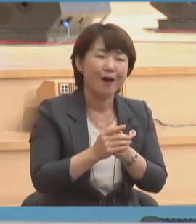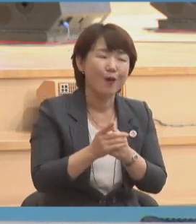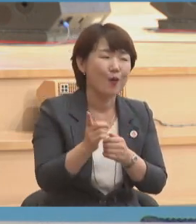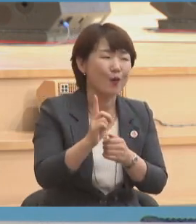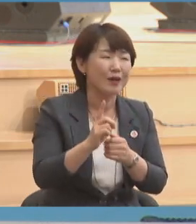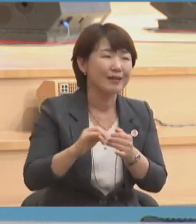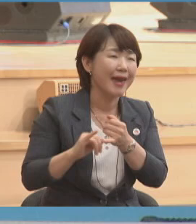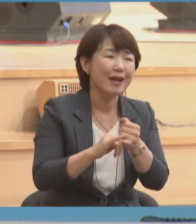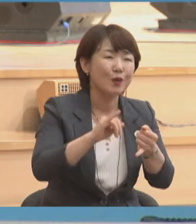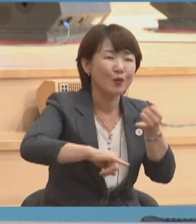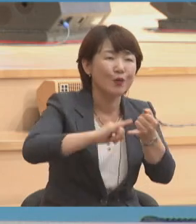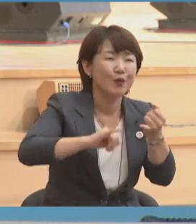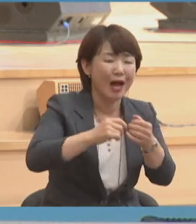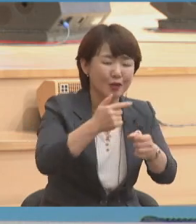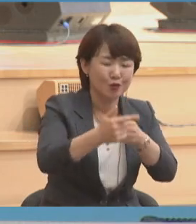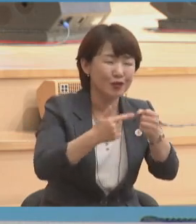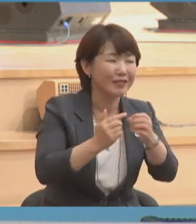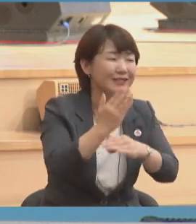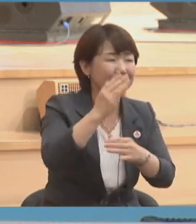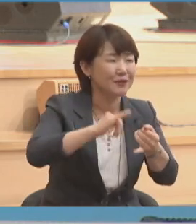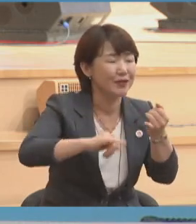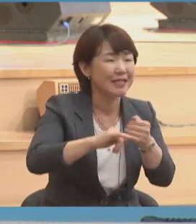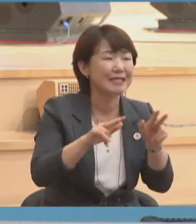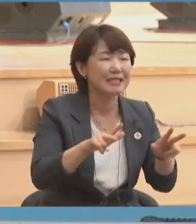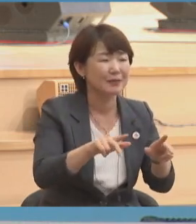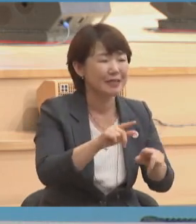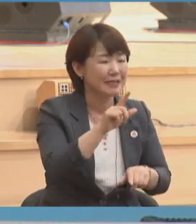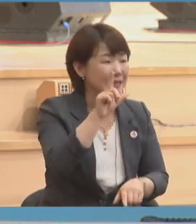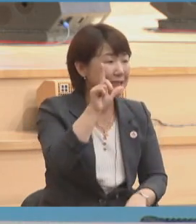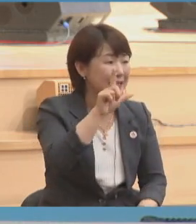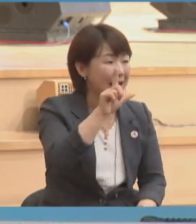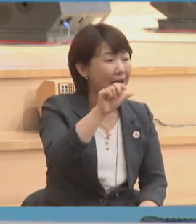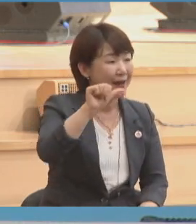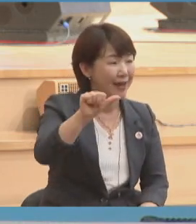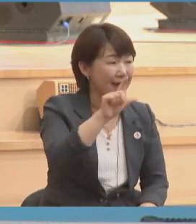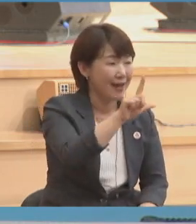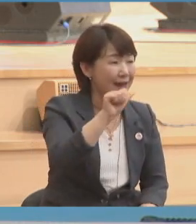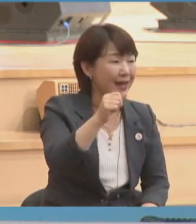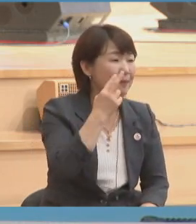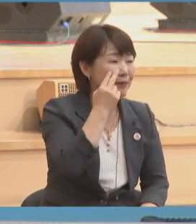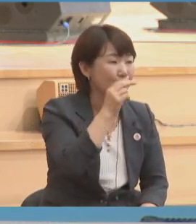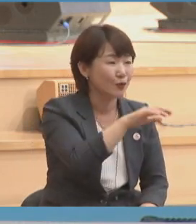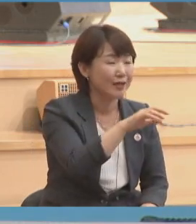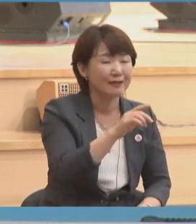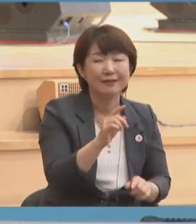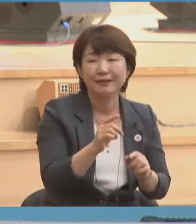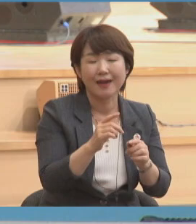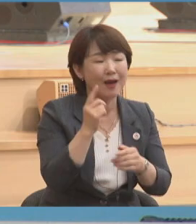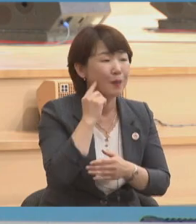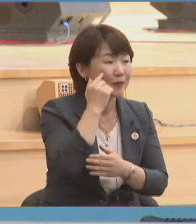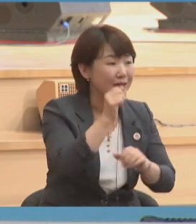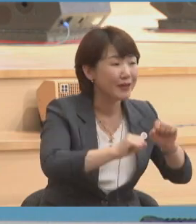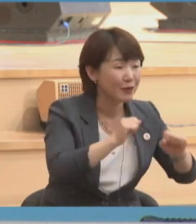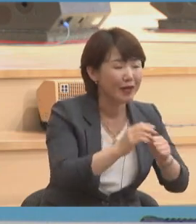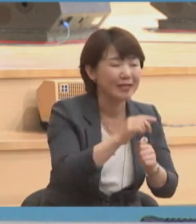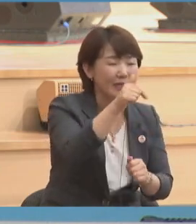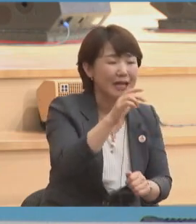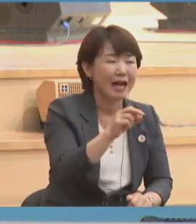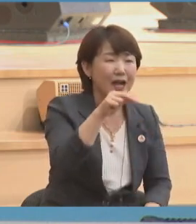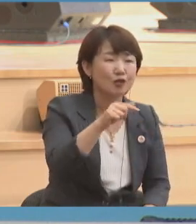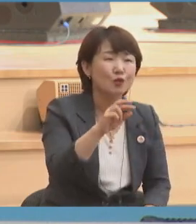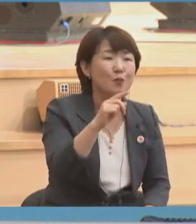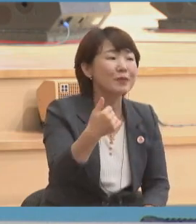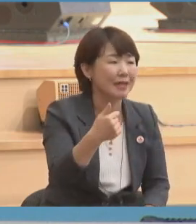어긋나가지고 6년째 LA에서 목회하고 계시는 새생명 비전교회 강준민 목사님의 간증이에요.